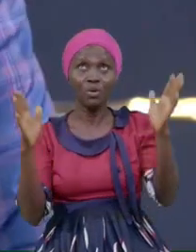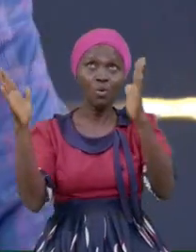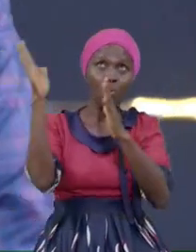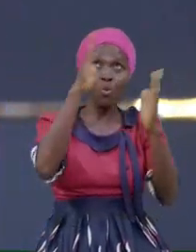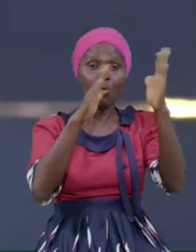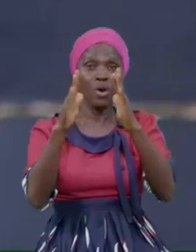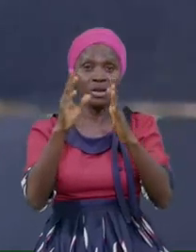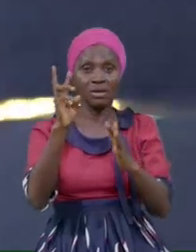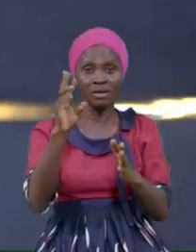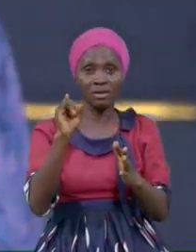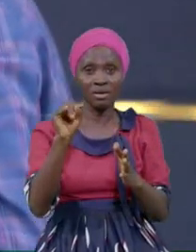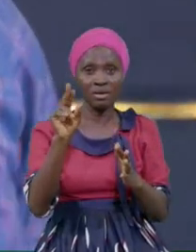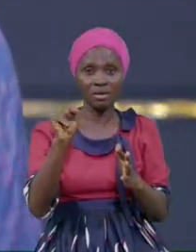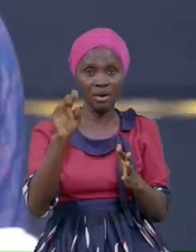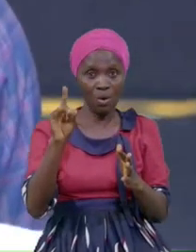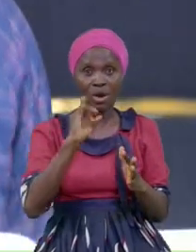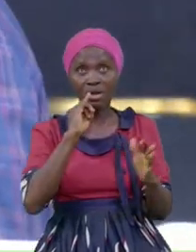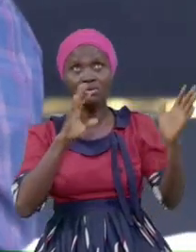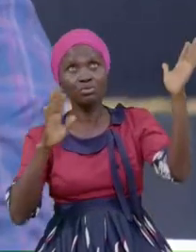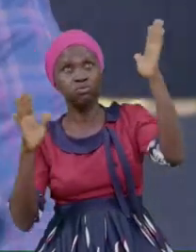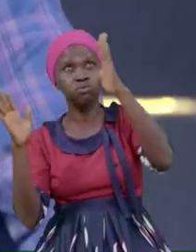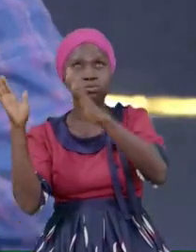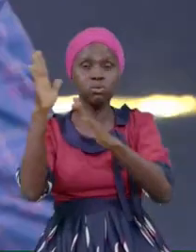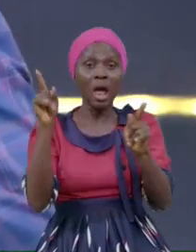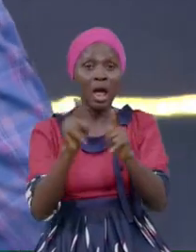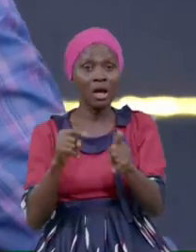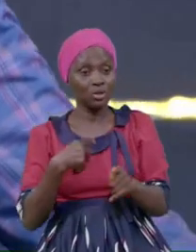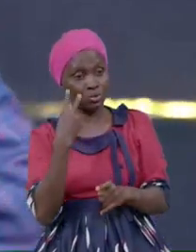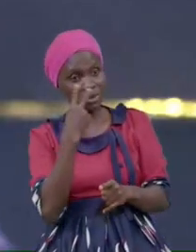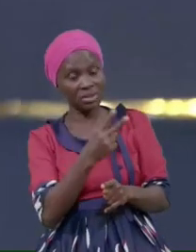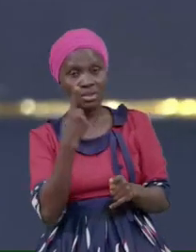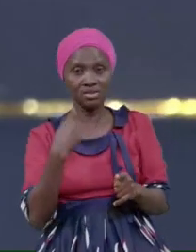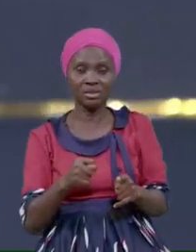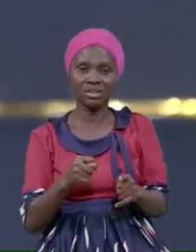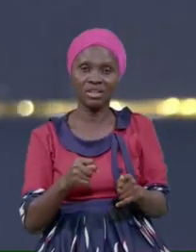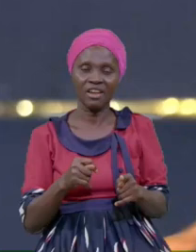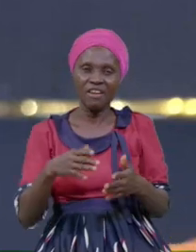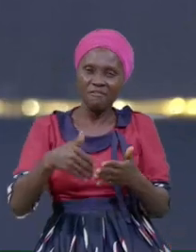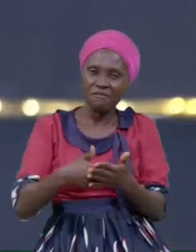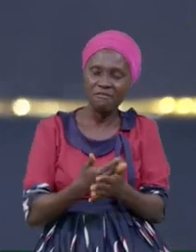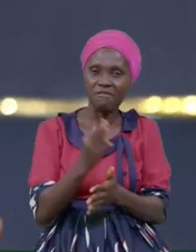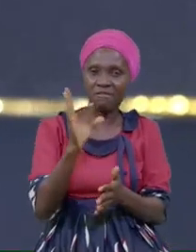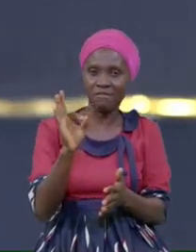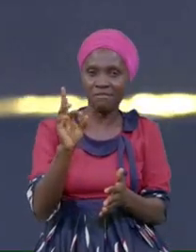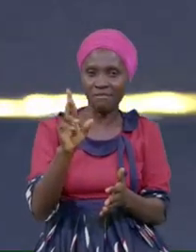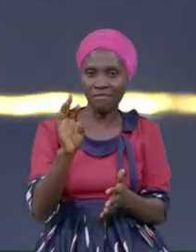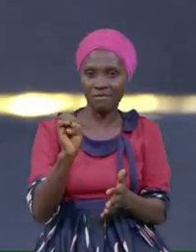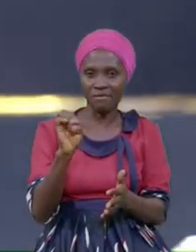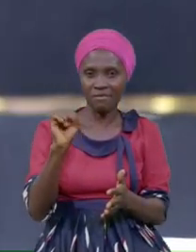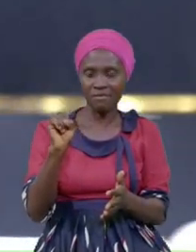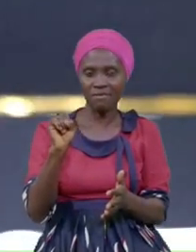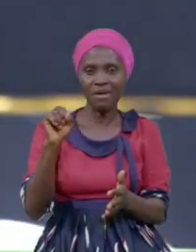vent souffle. Comme tu sens la fraîcheur sur ton corps, tu dis gloire à Dieu. Je